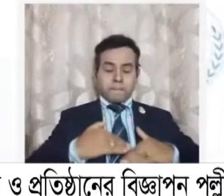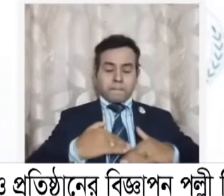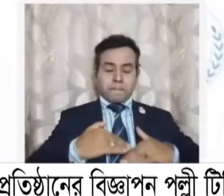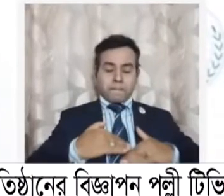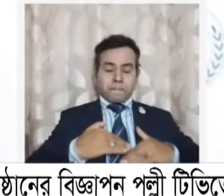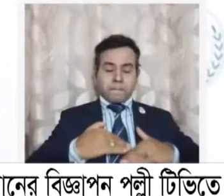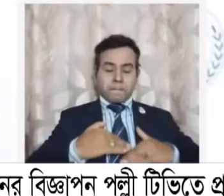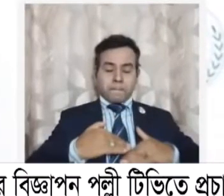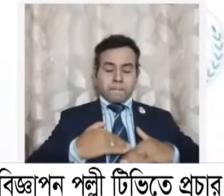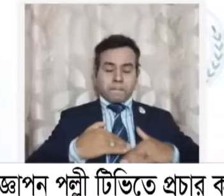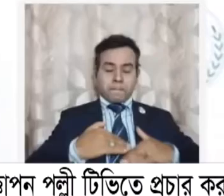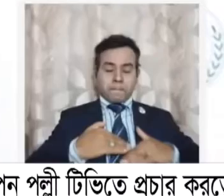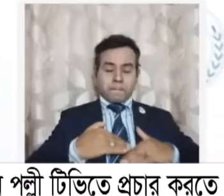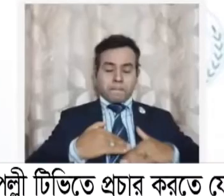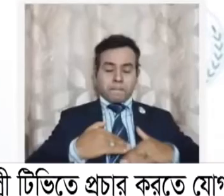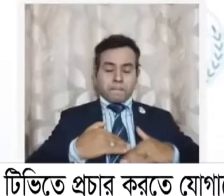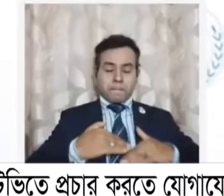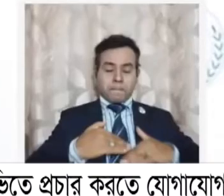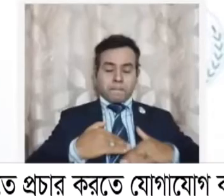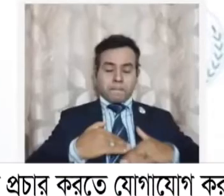98,43,073 জন ছাড়িয়েছে। এছাড়া এতে মারা গেছেন